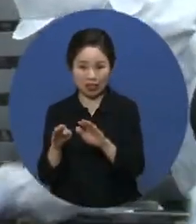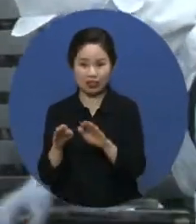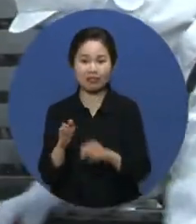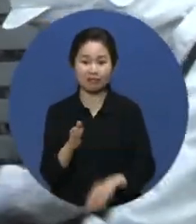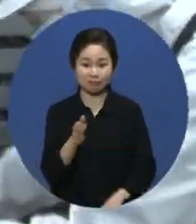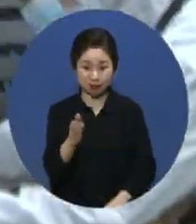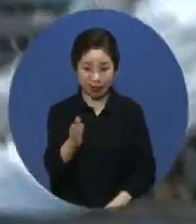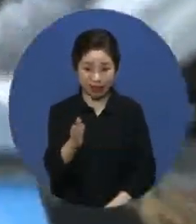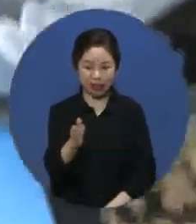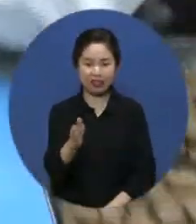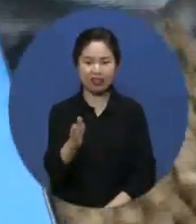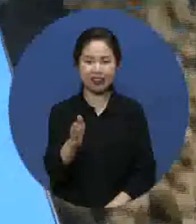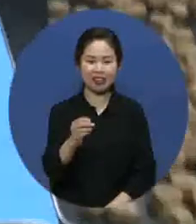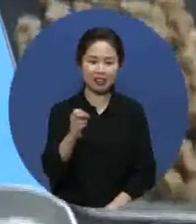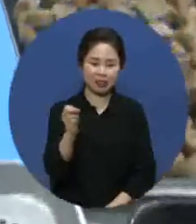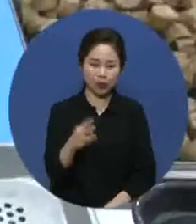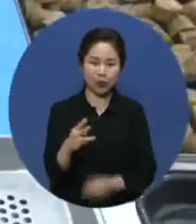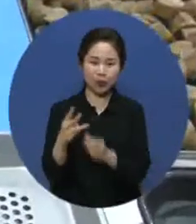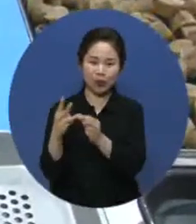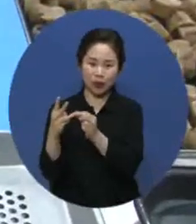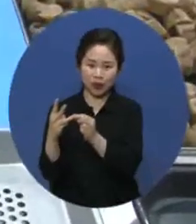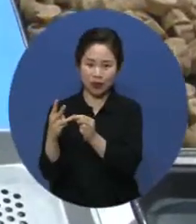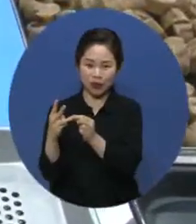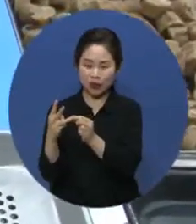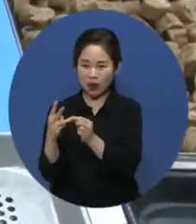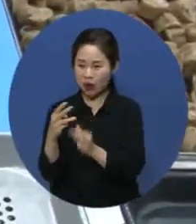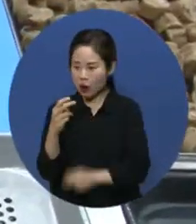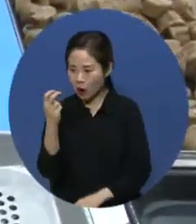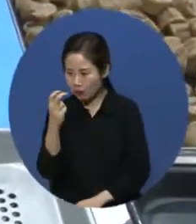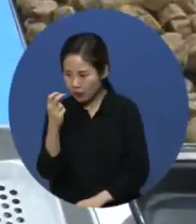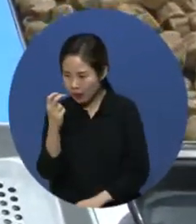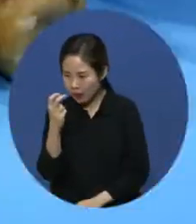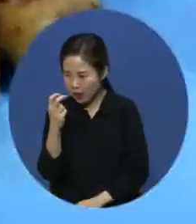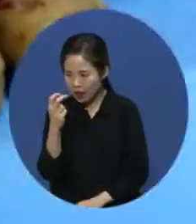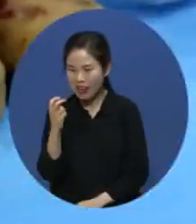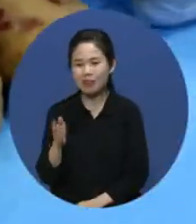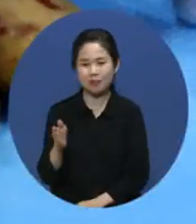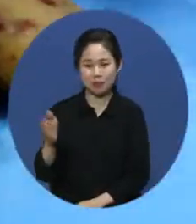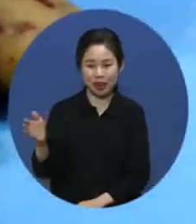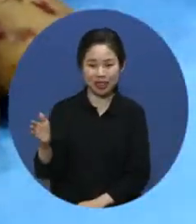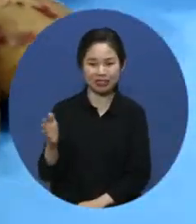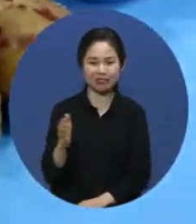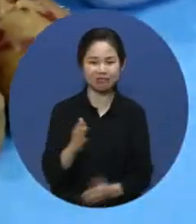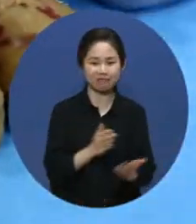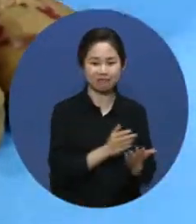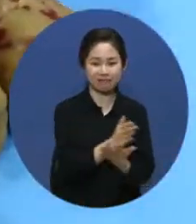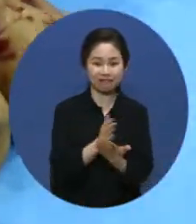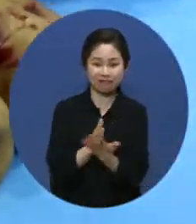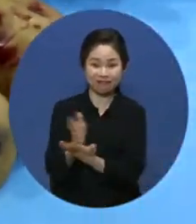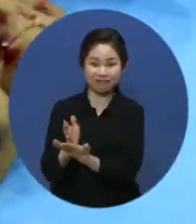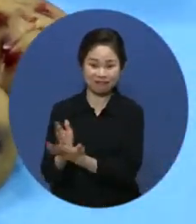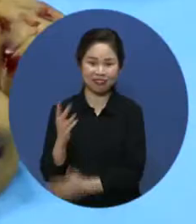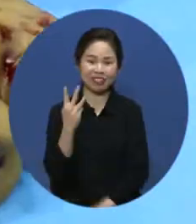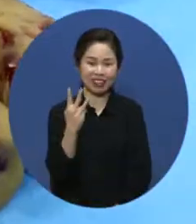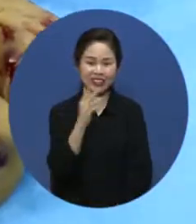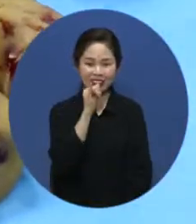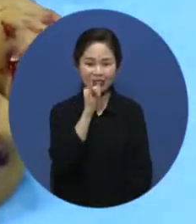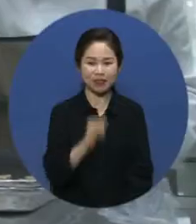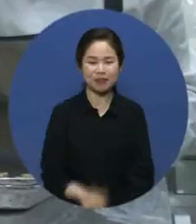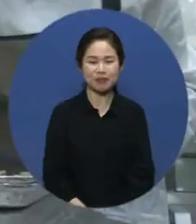파트, 그리고 베이커리 제품을 검출하는 검출 파트로 분류됩니다.